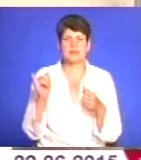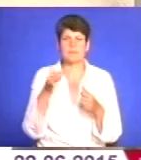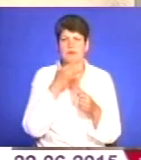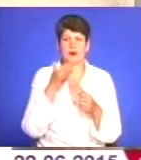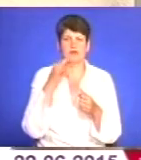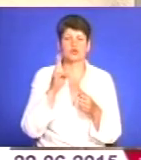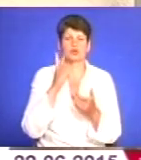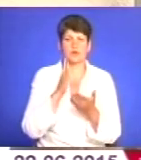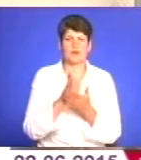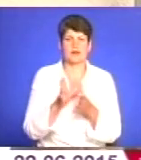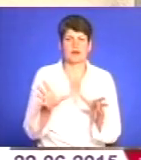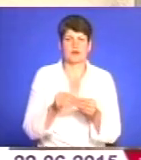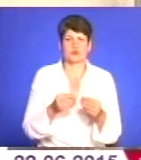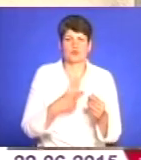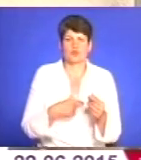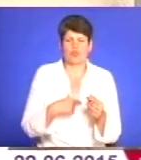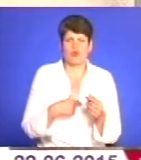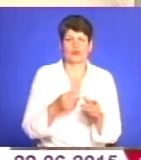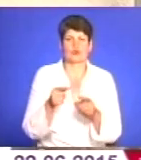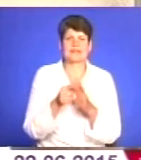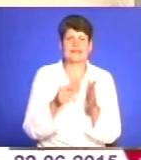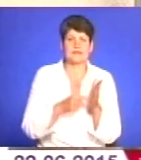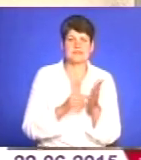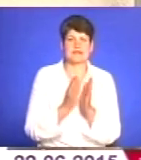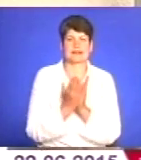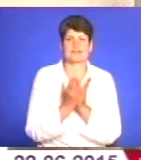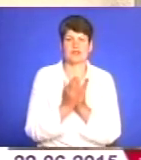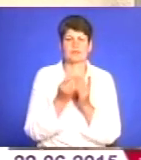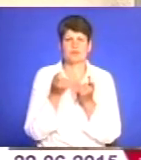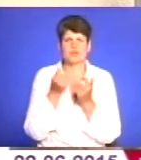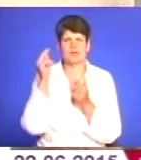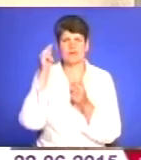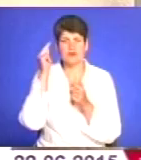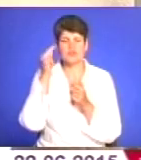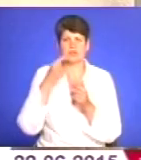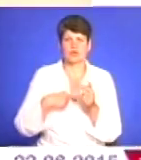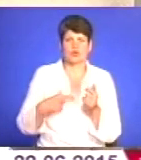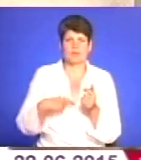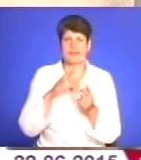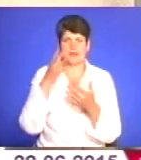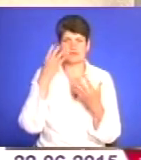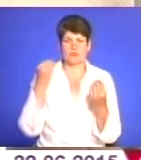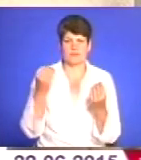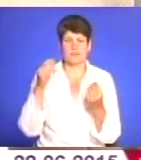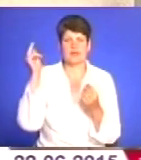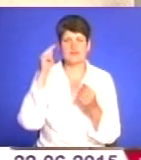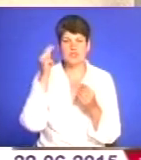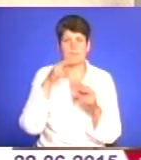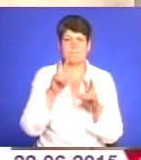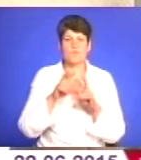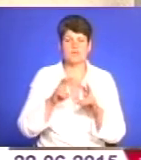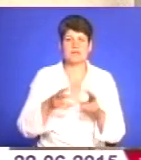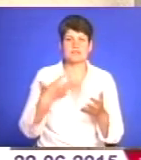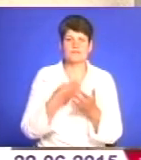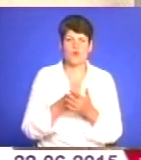багато хто з нас має з собою, ділимося книжками, для того, щоб підівчити для себе, підівчити щось не забувати. Навчитися проаналізувати свої